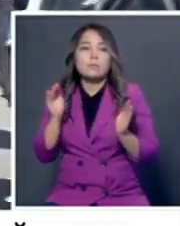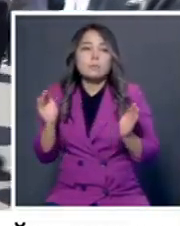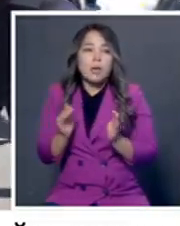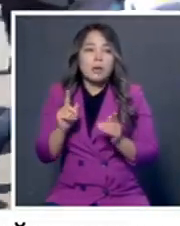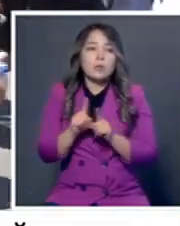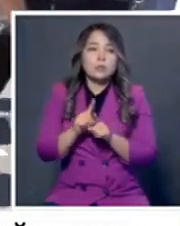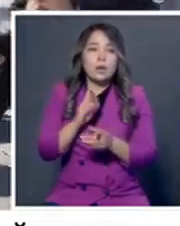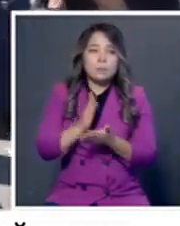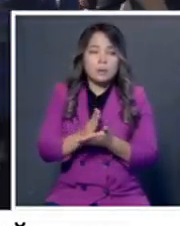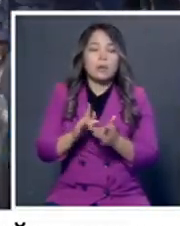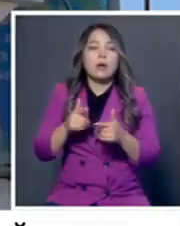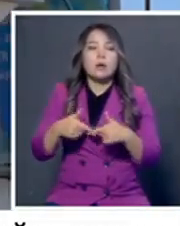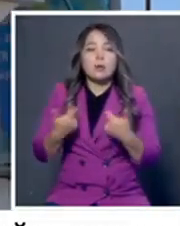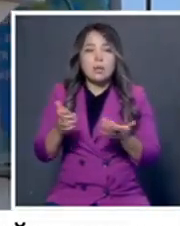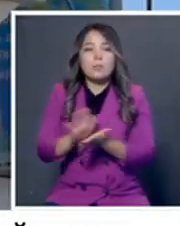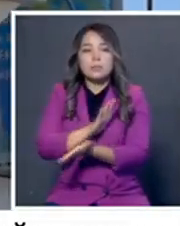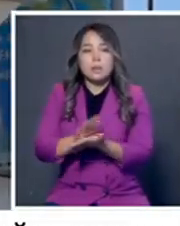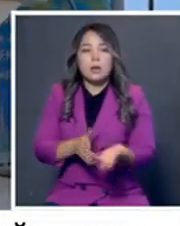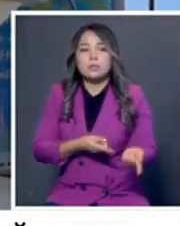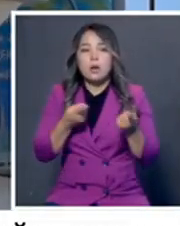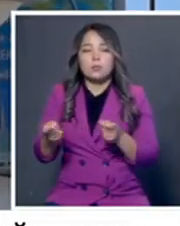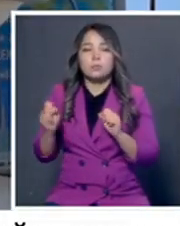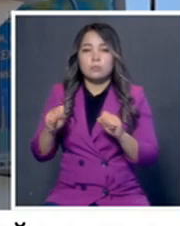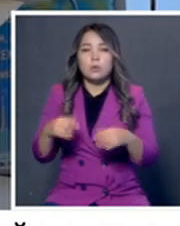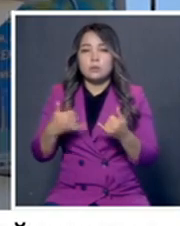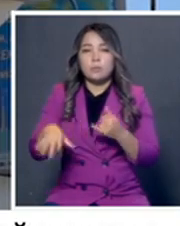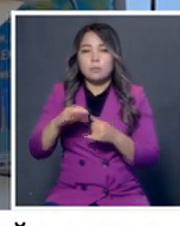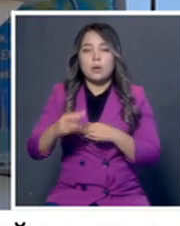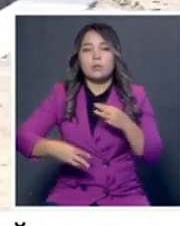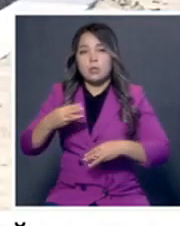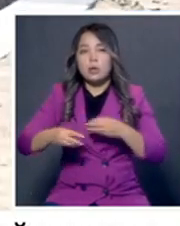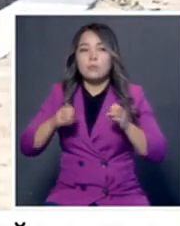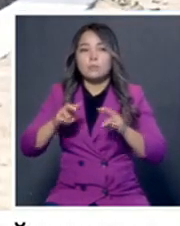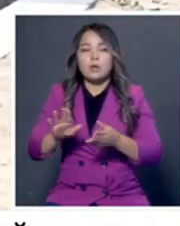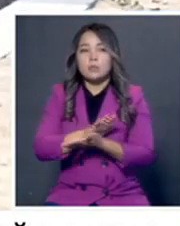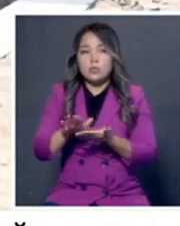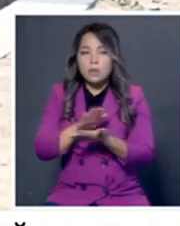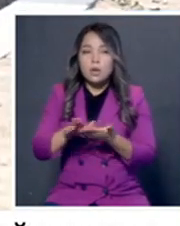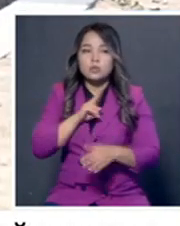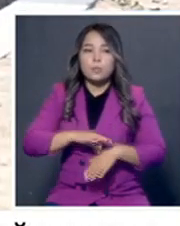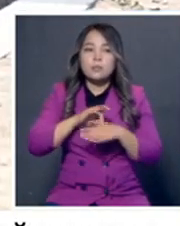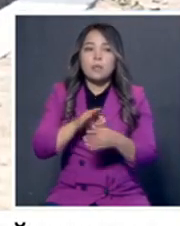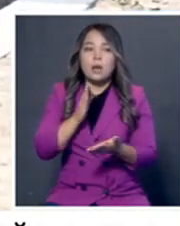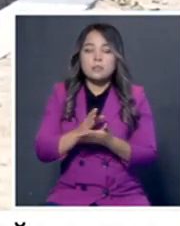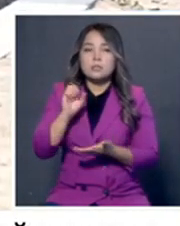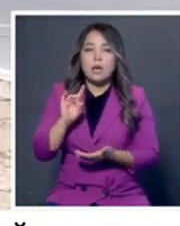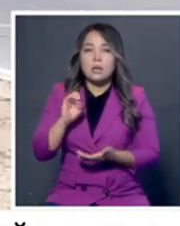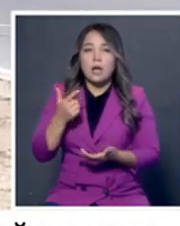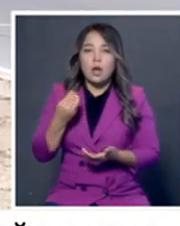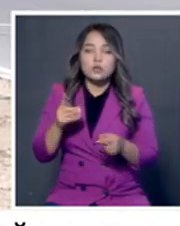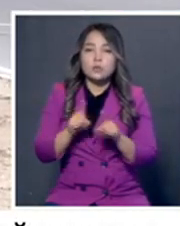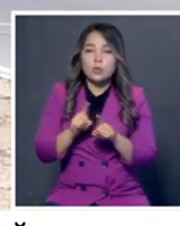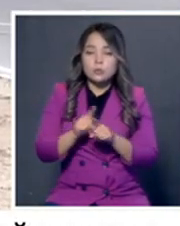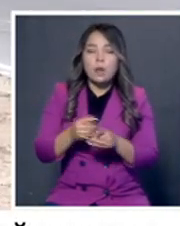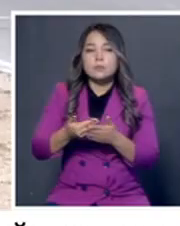қонақ үйге тегін орналастырды. Автотұраққа дүркін-дүркін дезинфекция жұмыстары жасалып жатыр. Сарағаш ауданы әкімі бұл